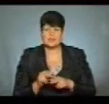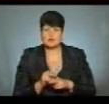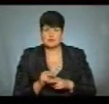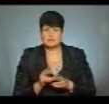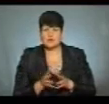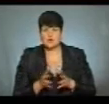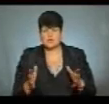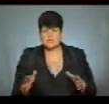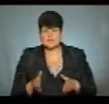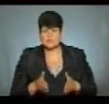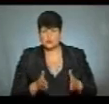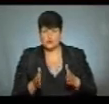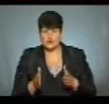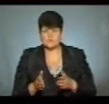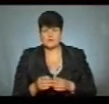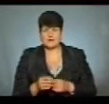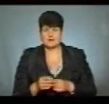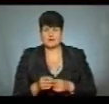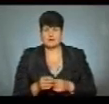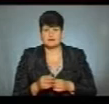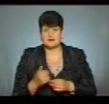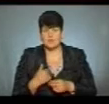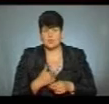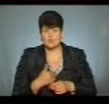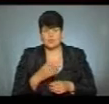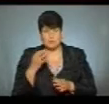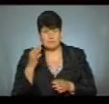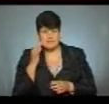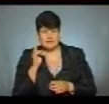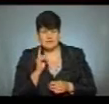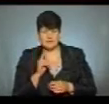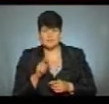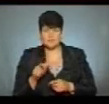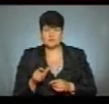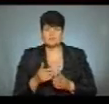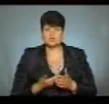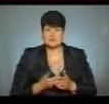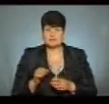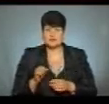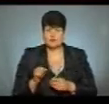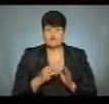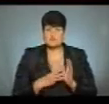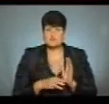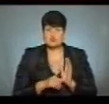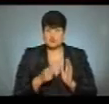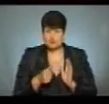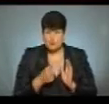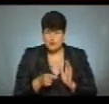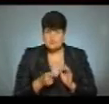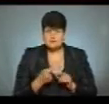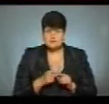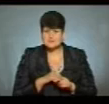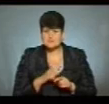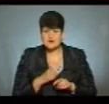розширена дорога і ця бруківка. Але я хочу десь підгадати жителя міста Теребовлі, що в 86-му році це